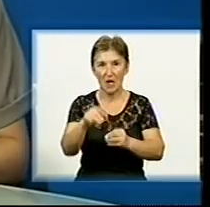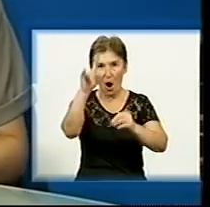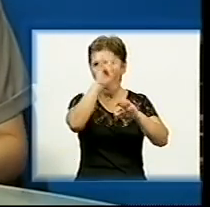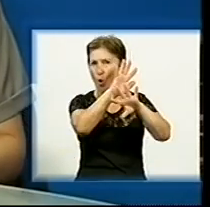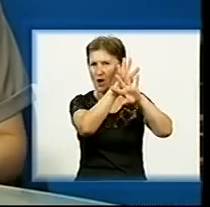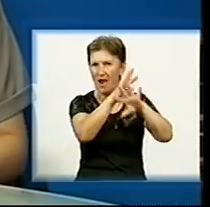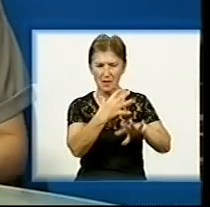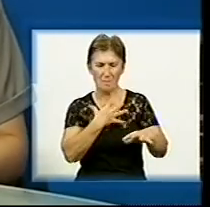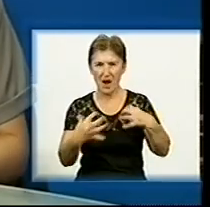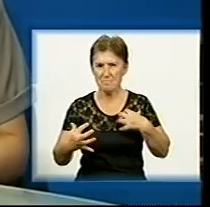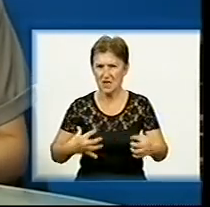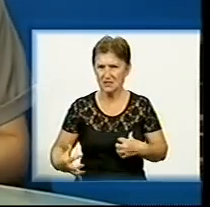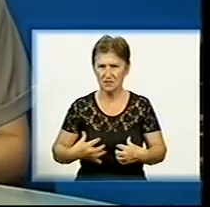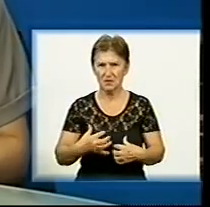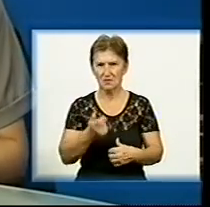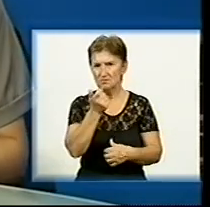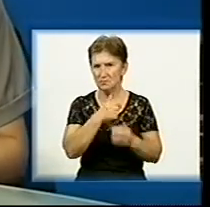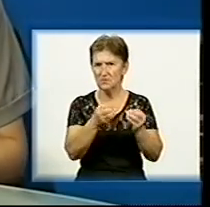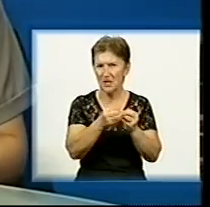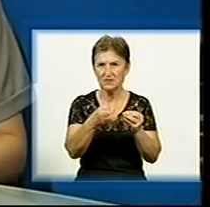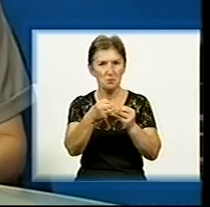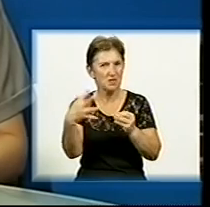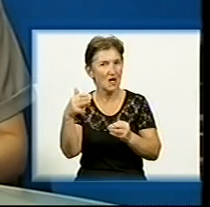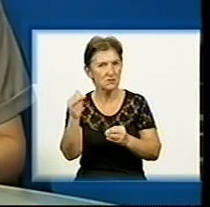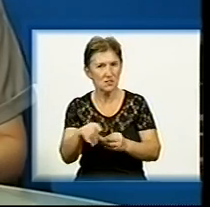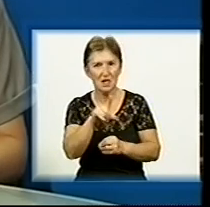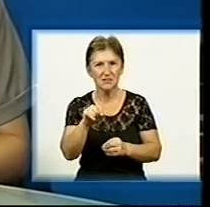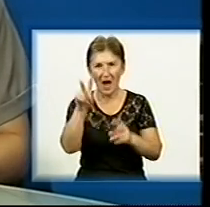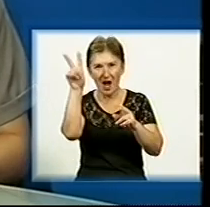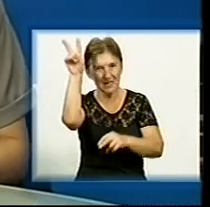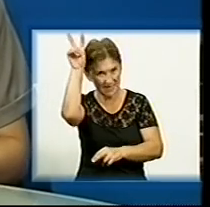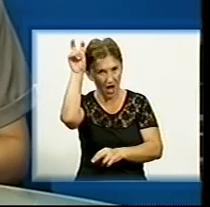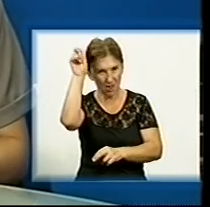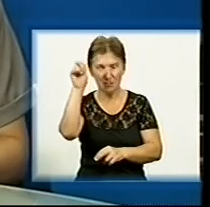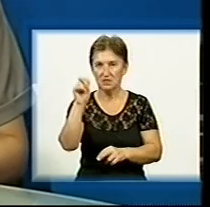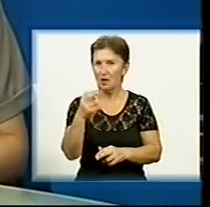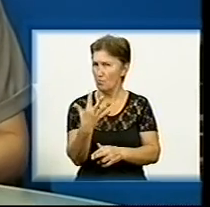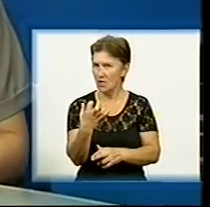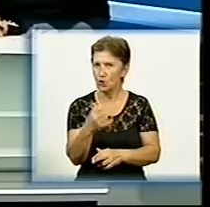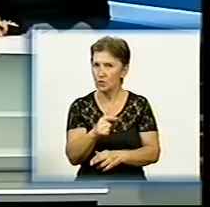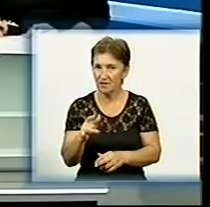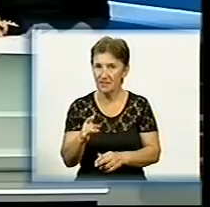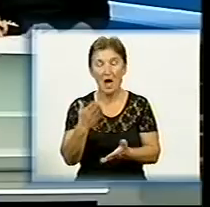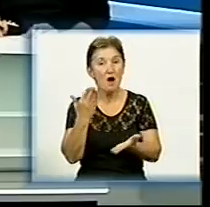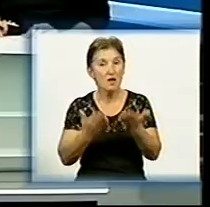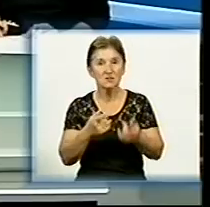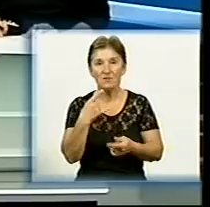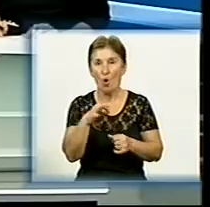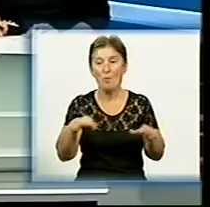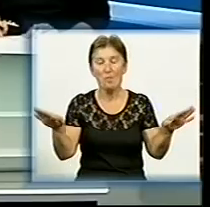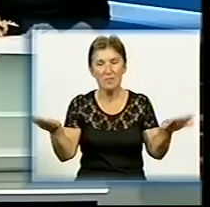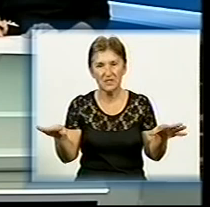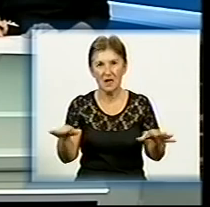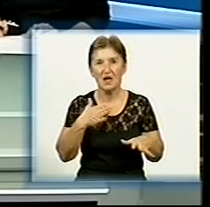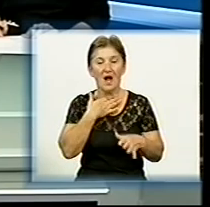плямистого 10 тисяч, за оленя благородного 15 тисяч, за зайця русака 500 гривень. Якщо говорити про птахів, лебідь –